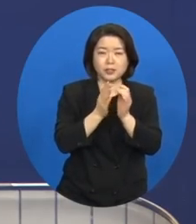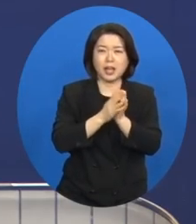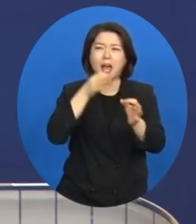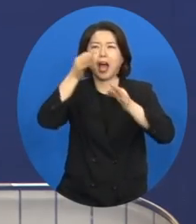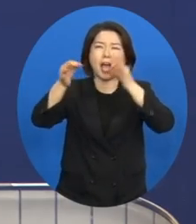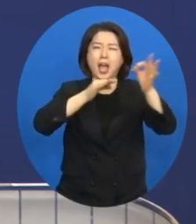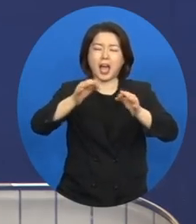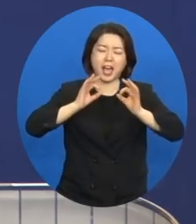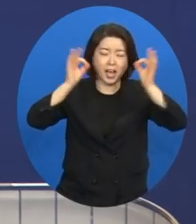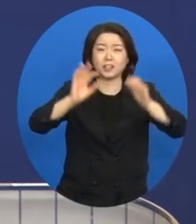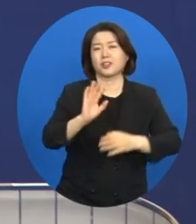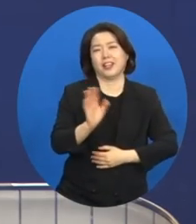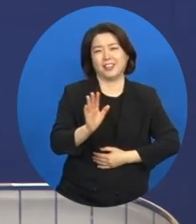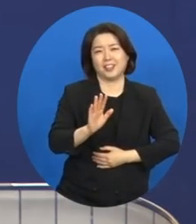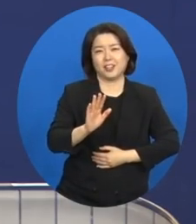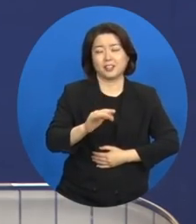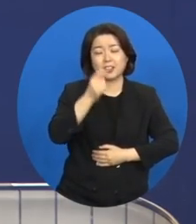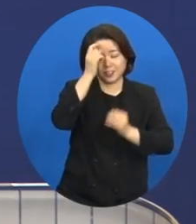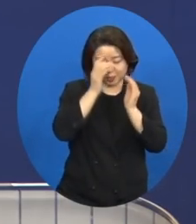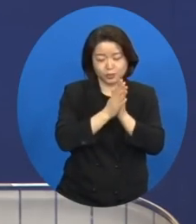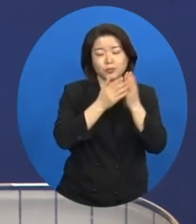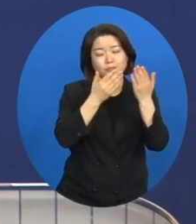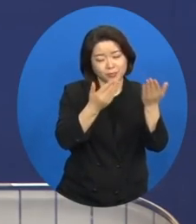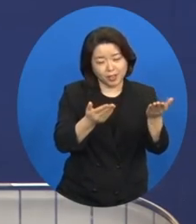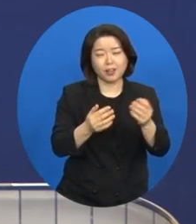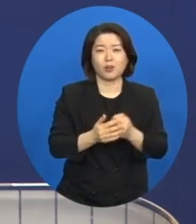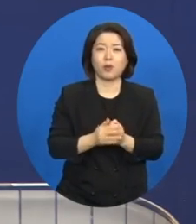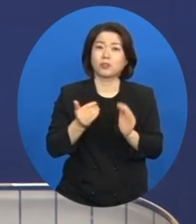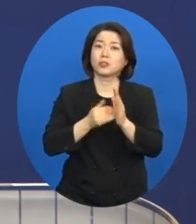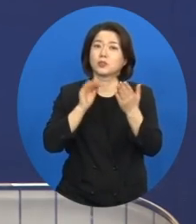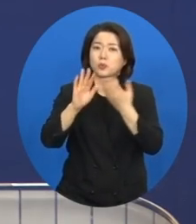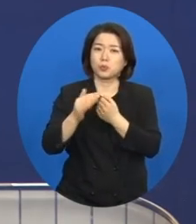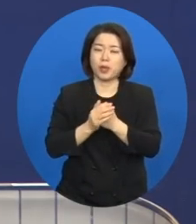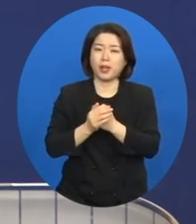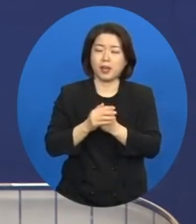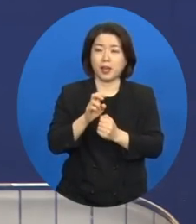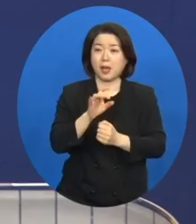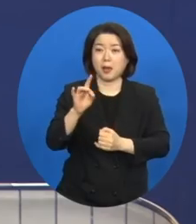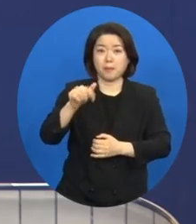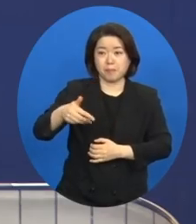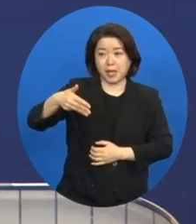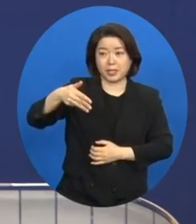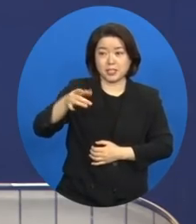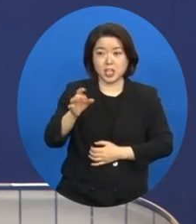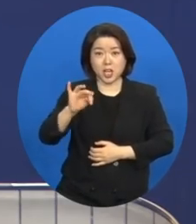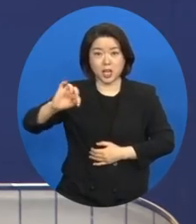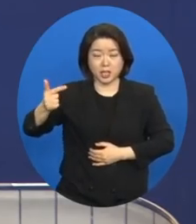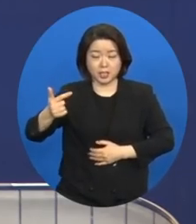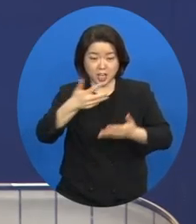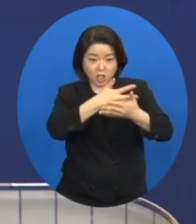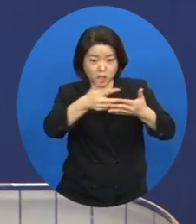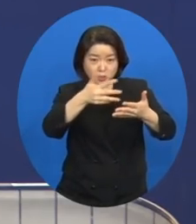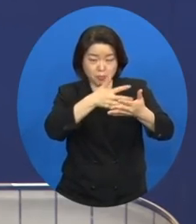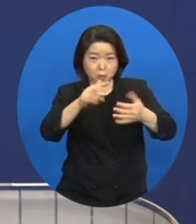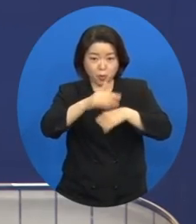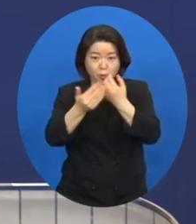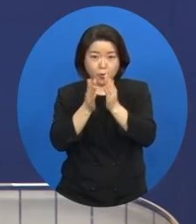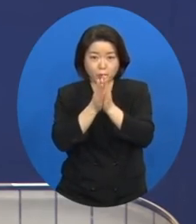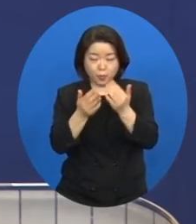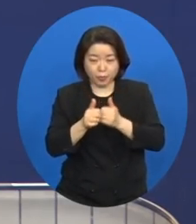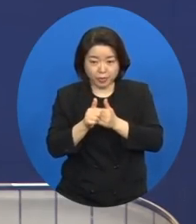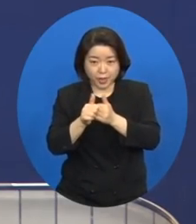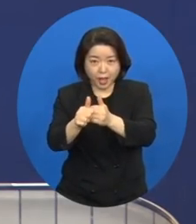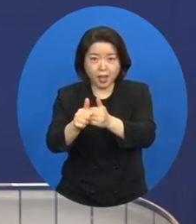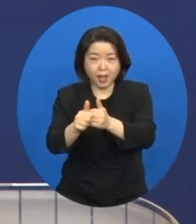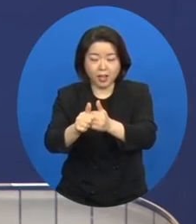않았어요. 다만 말씀을 듣고 기도를 잠시 한 다음에 맥체인 성경 읽기 표에 따라서 성경을 창세기부터 쫙